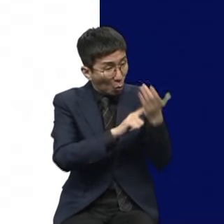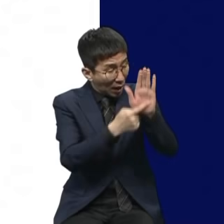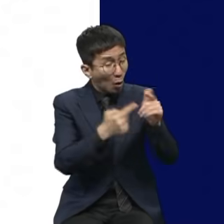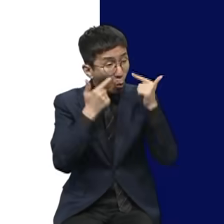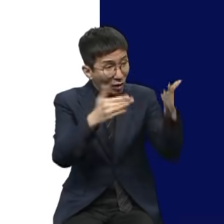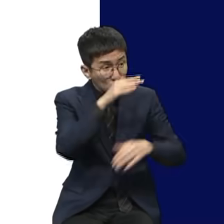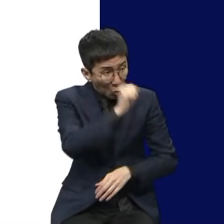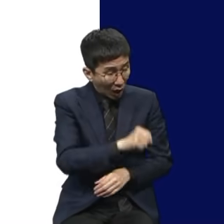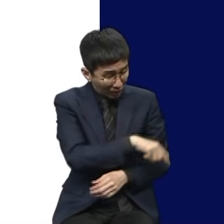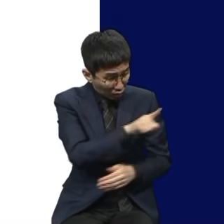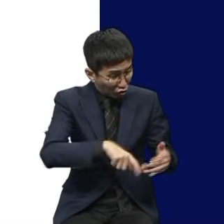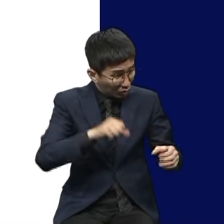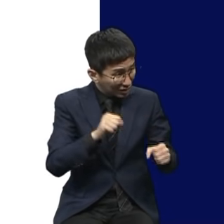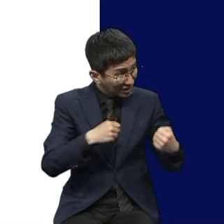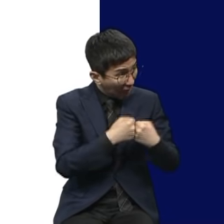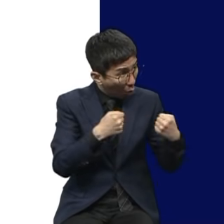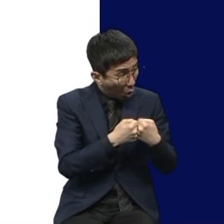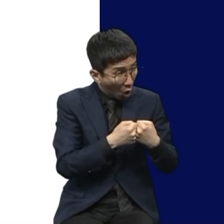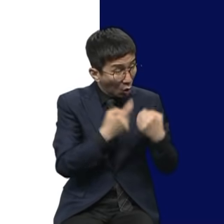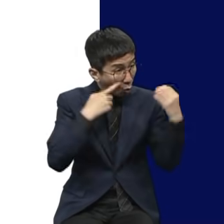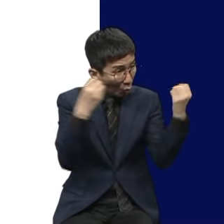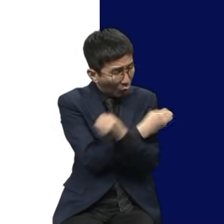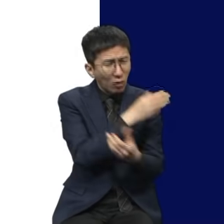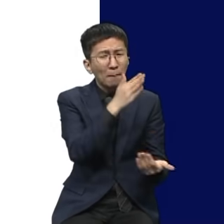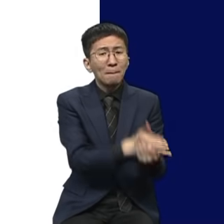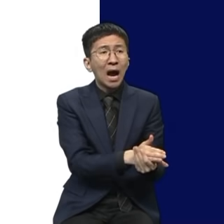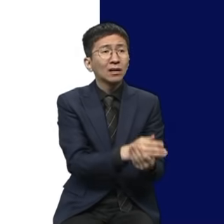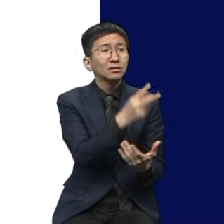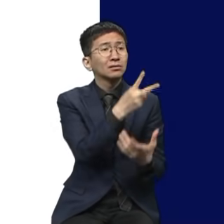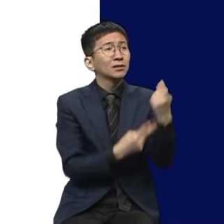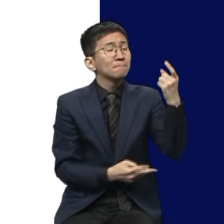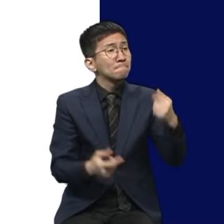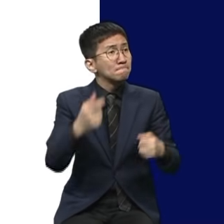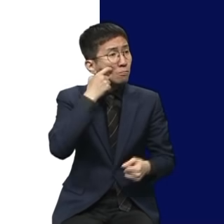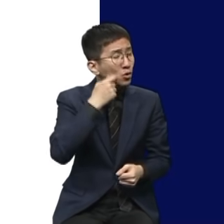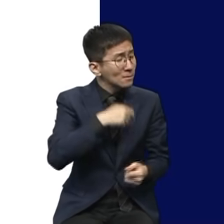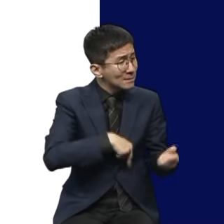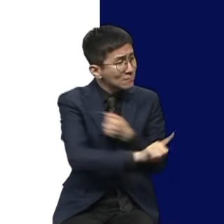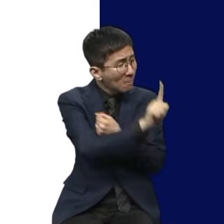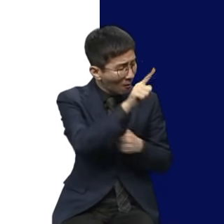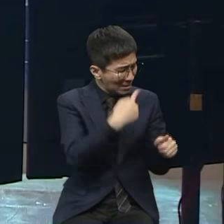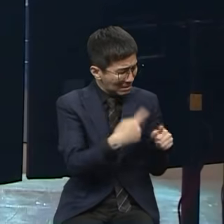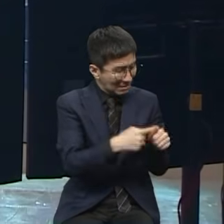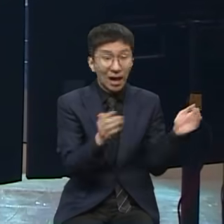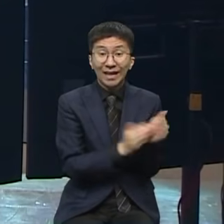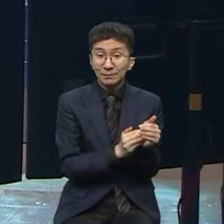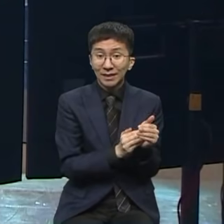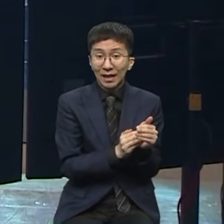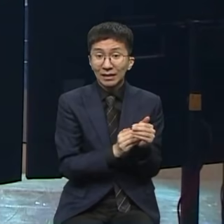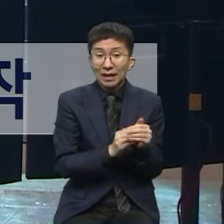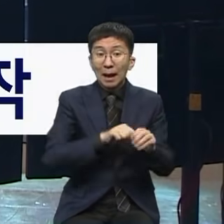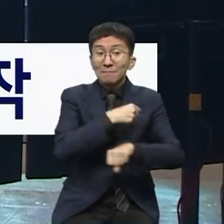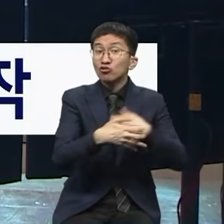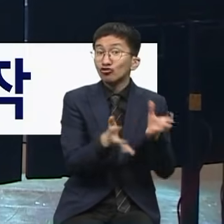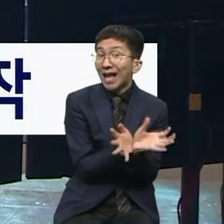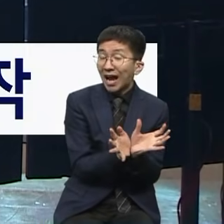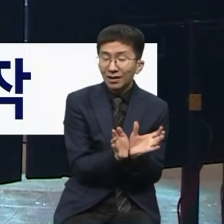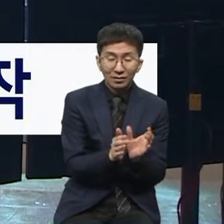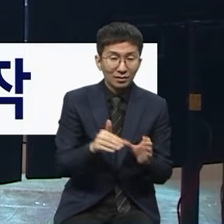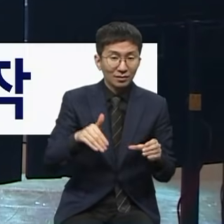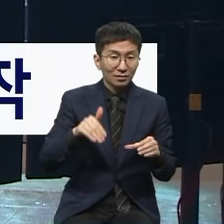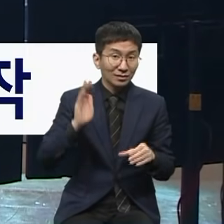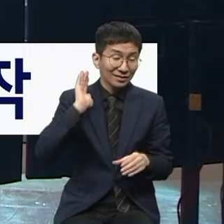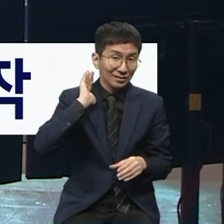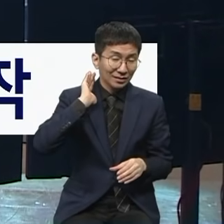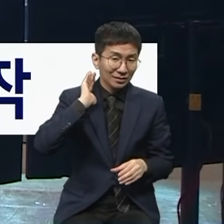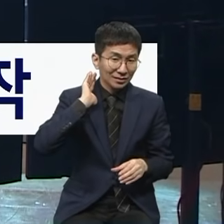내부 싸움으로 왜곡하는 것은 원팀 정신을 거스르는 것이라고 이 지사를 비판했습니다. 민주당 대선 경선에선 광주와